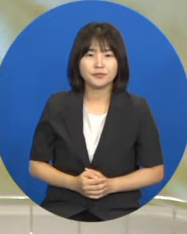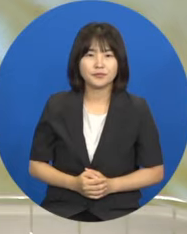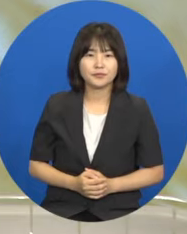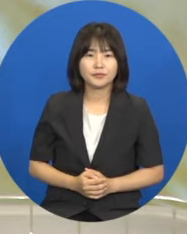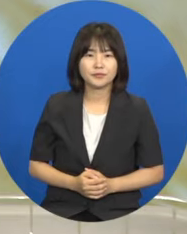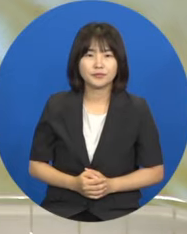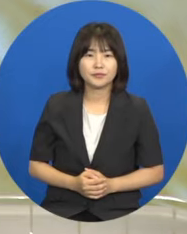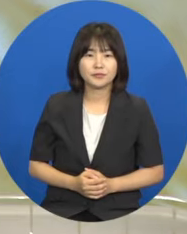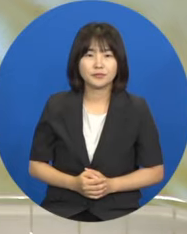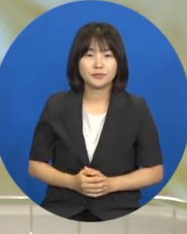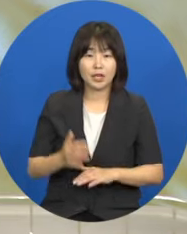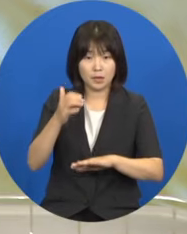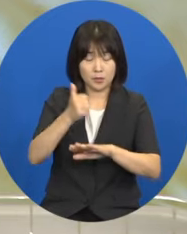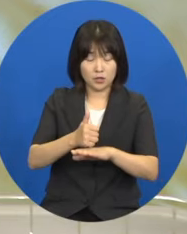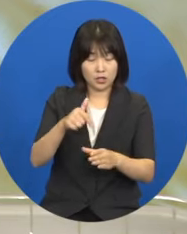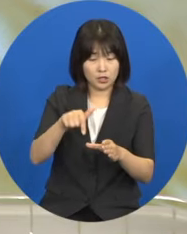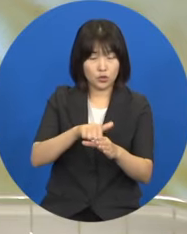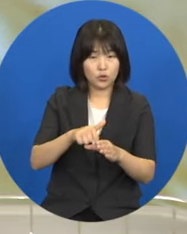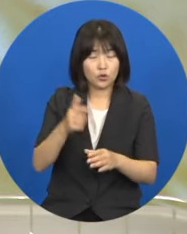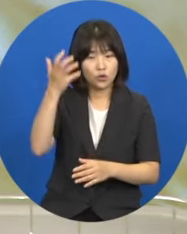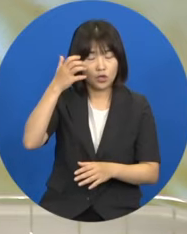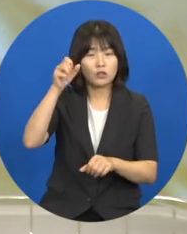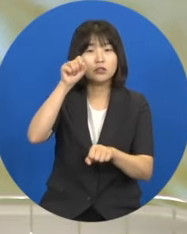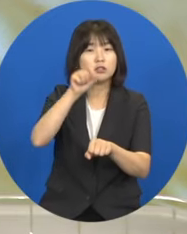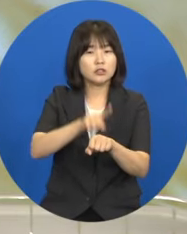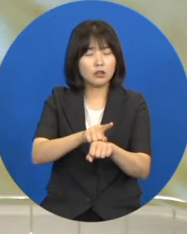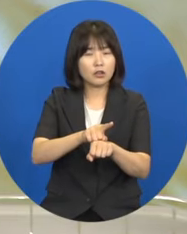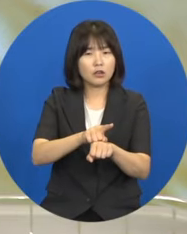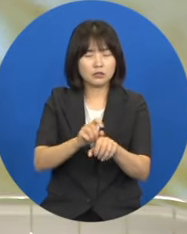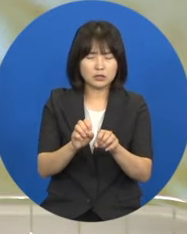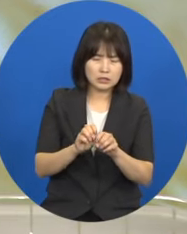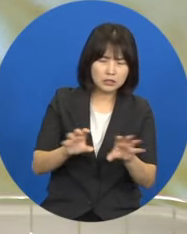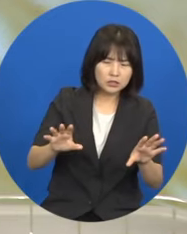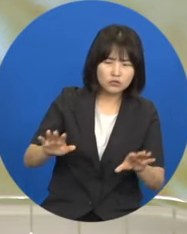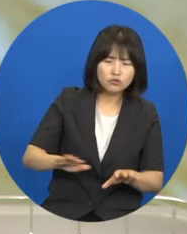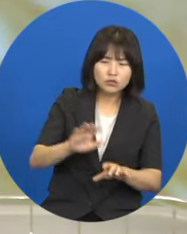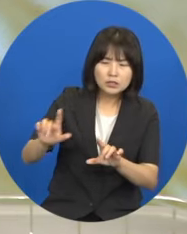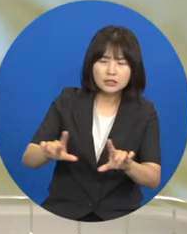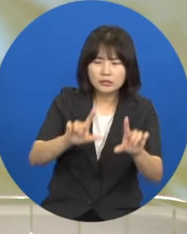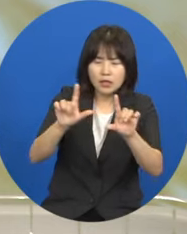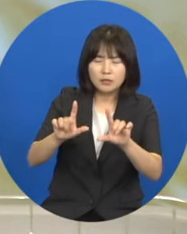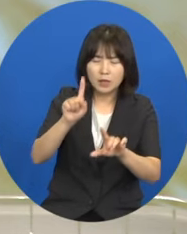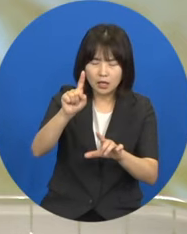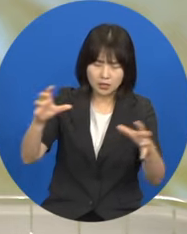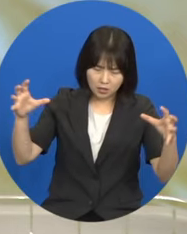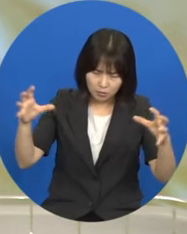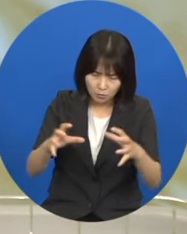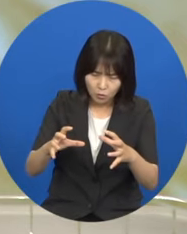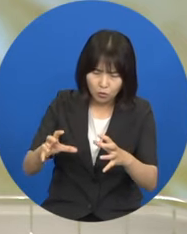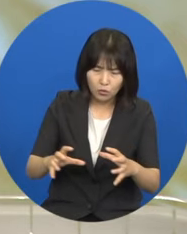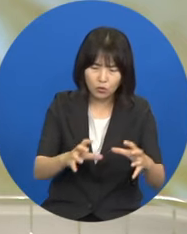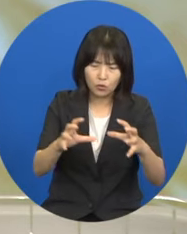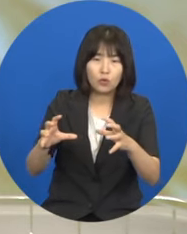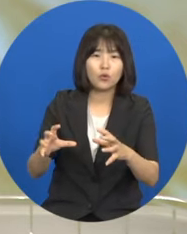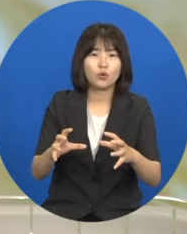끝으로, 기독교 영성은 흩어진 우리의 삶을 하나로 모으고